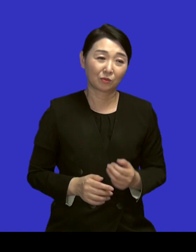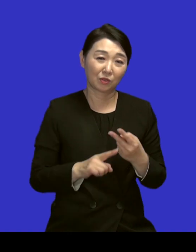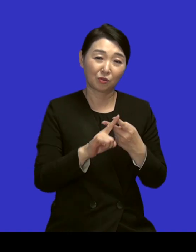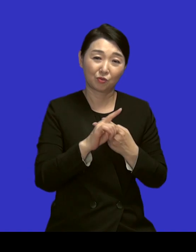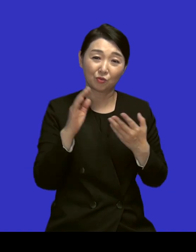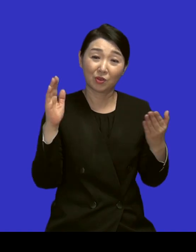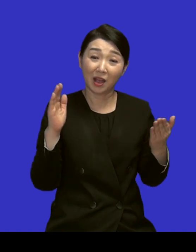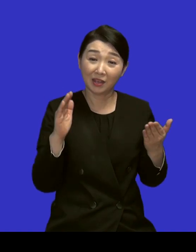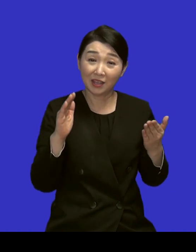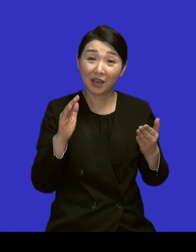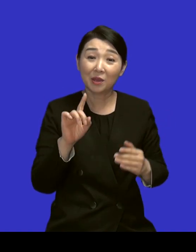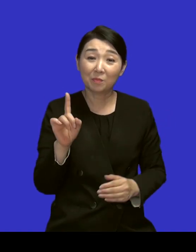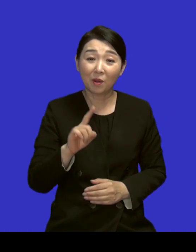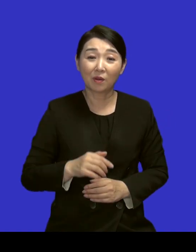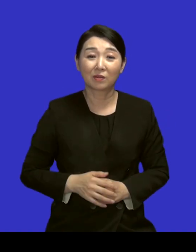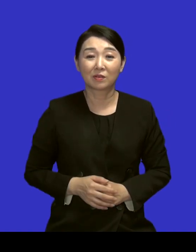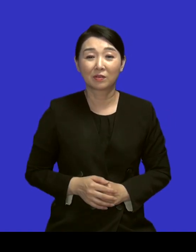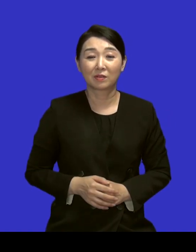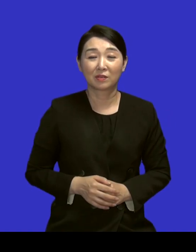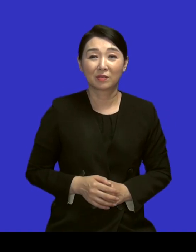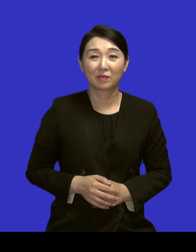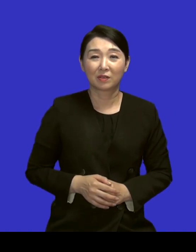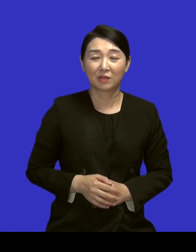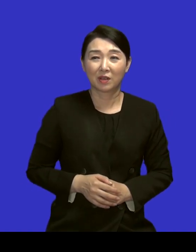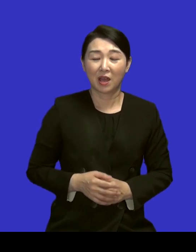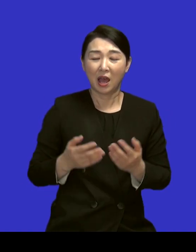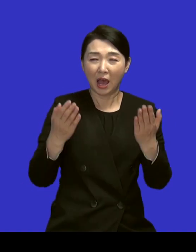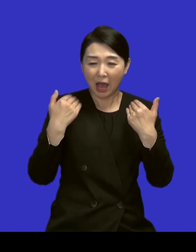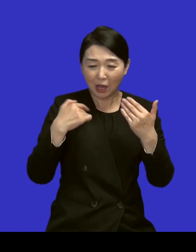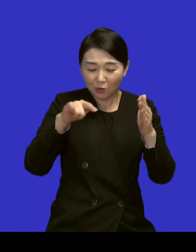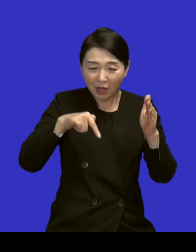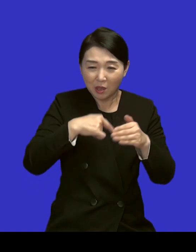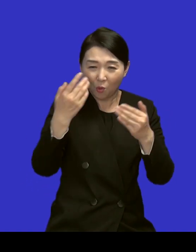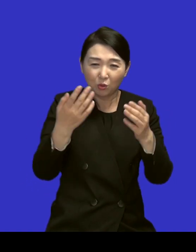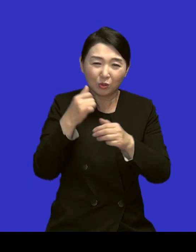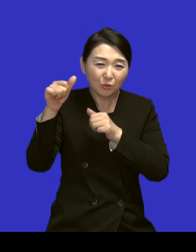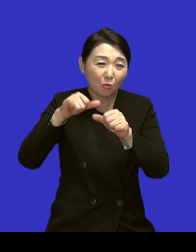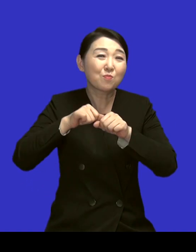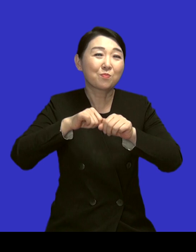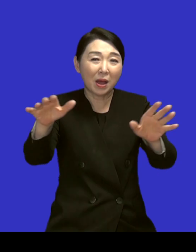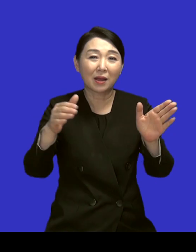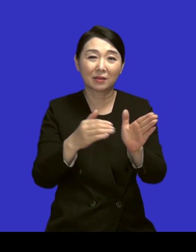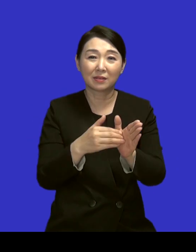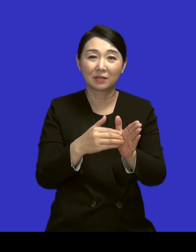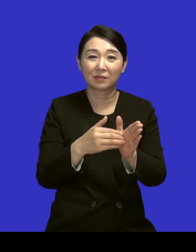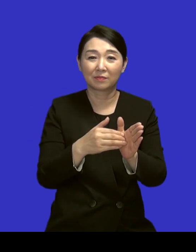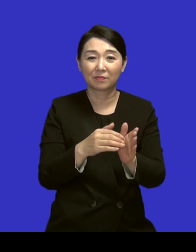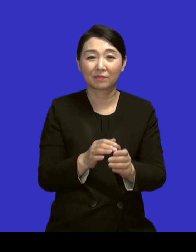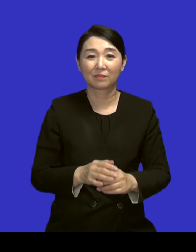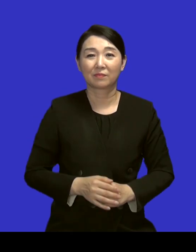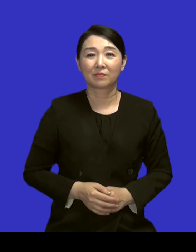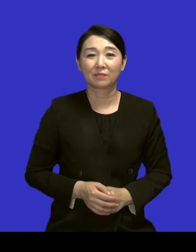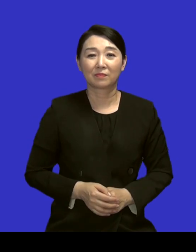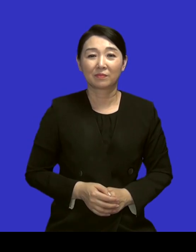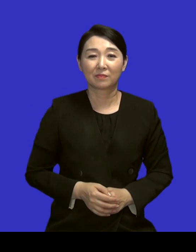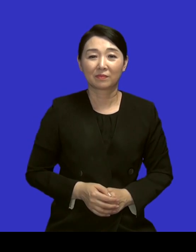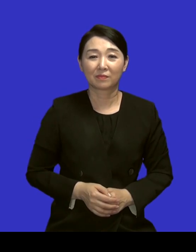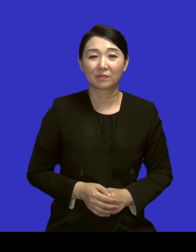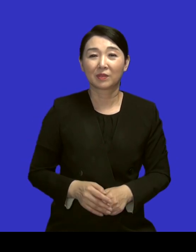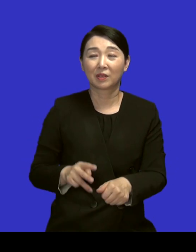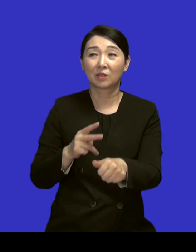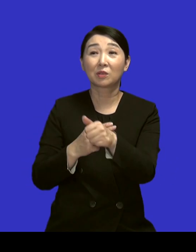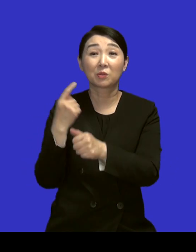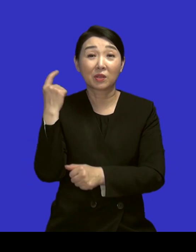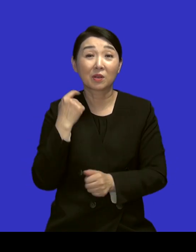중학생들의 종특이 있잖아요. 소문이 엄청 빠르다는 거. 그래서 순식간에 학교에 소문이 퍼져갖고